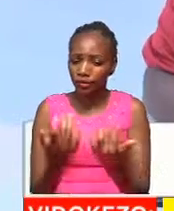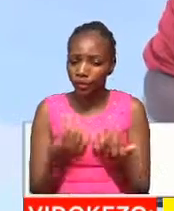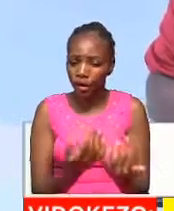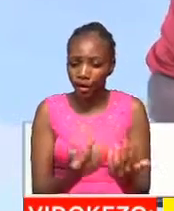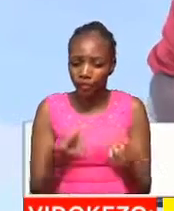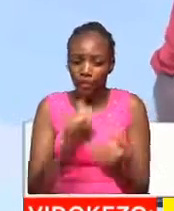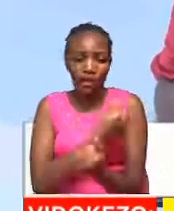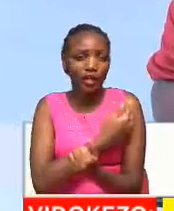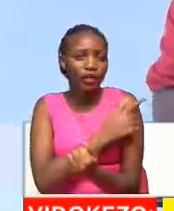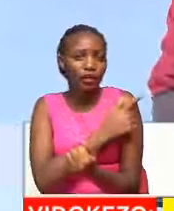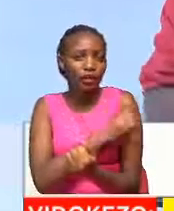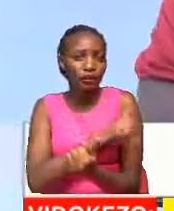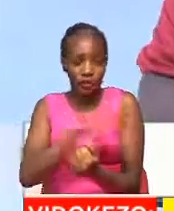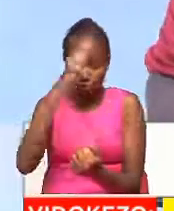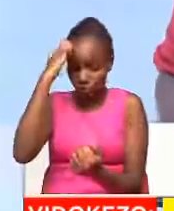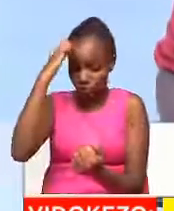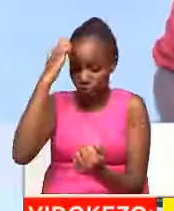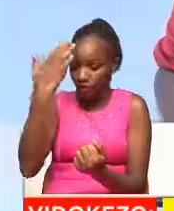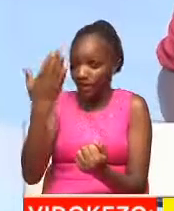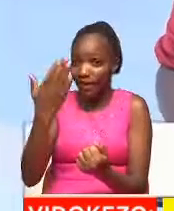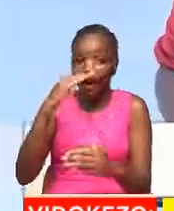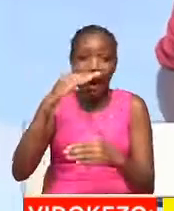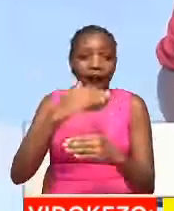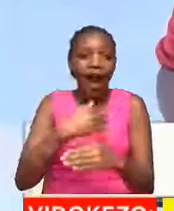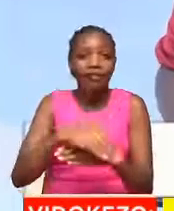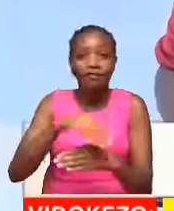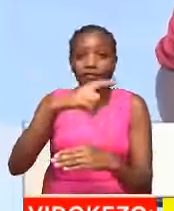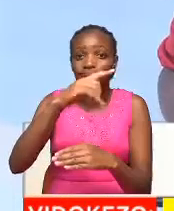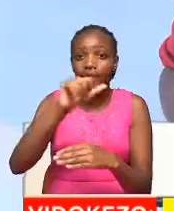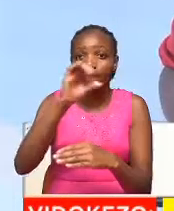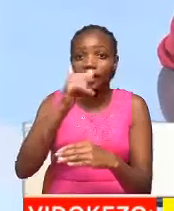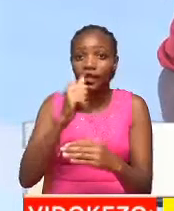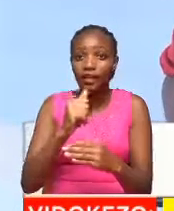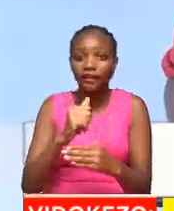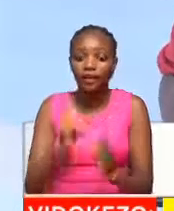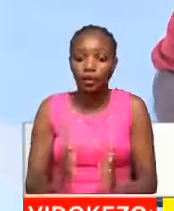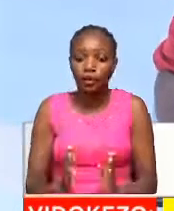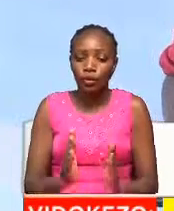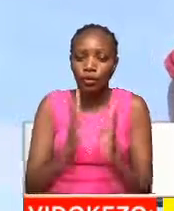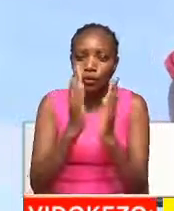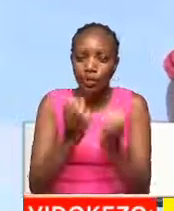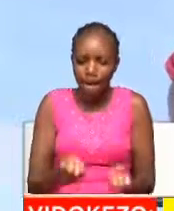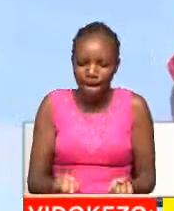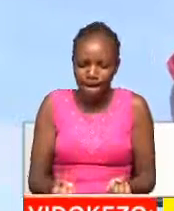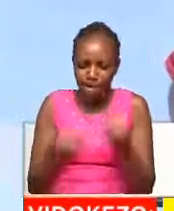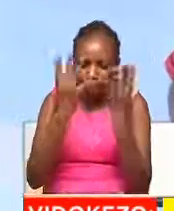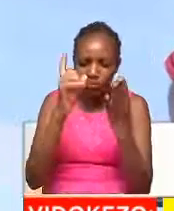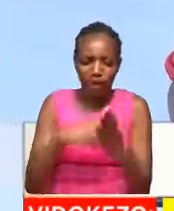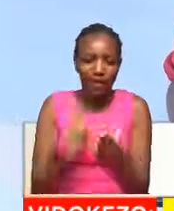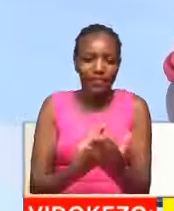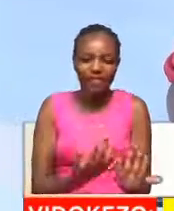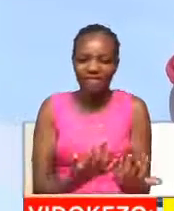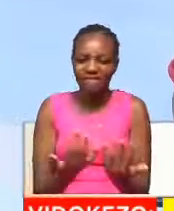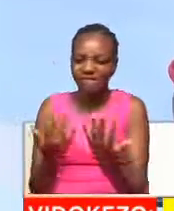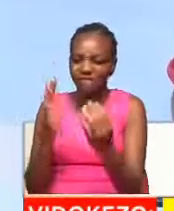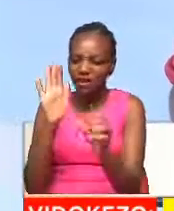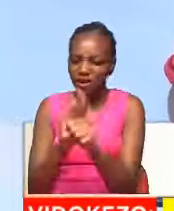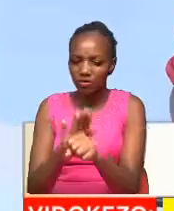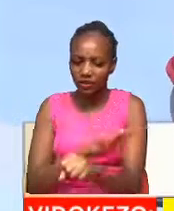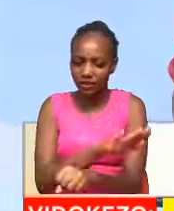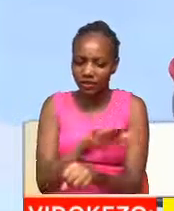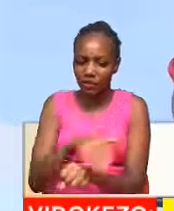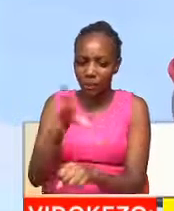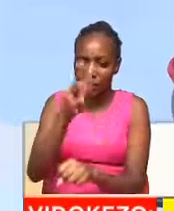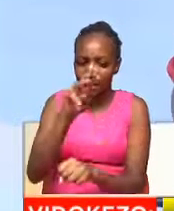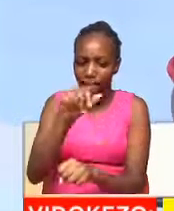mafunzo ya Moi mjini Eldoret baada ya mtungi wa gesi kulipuka na kusababisha moto mkubwa mtaa wa maili 4